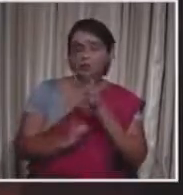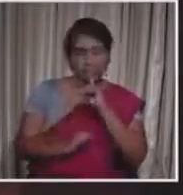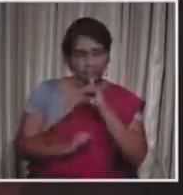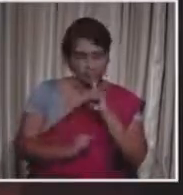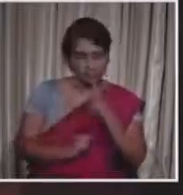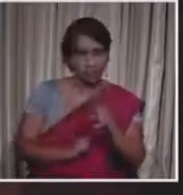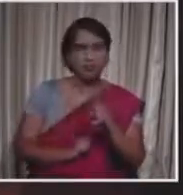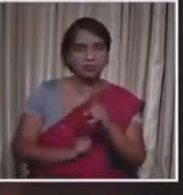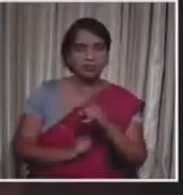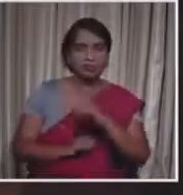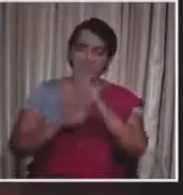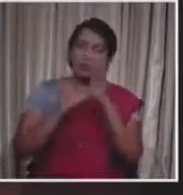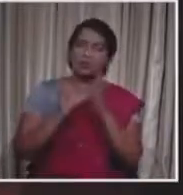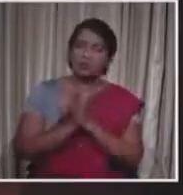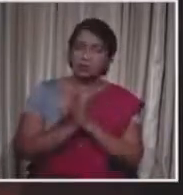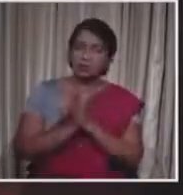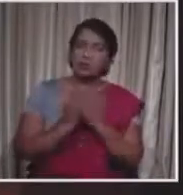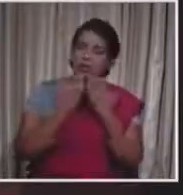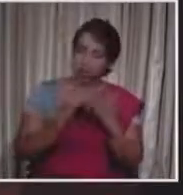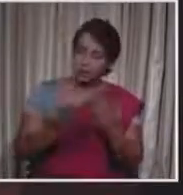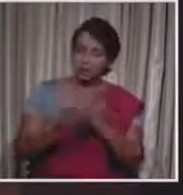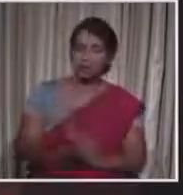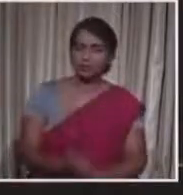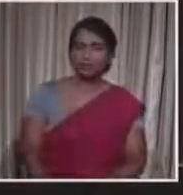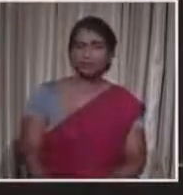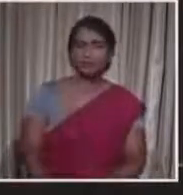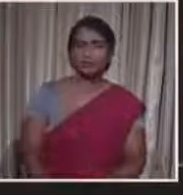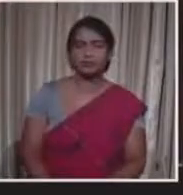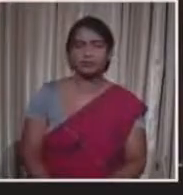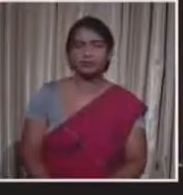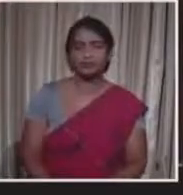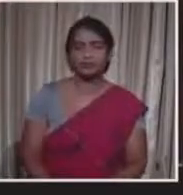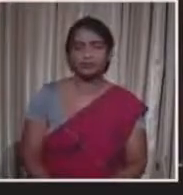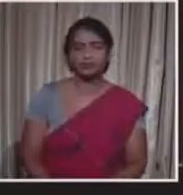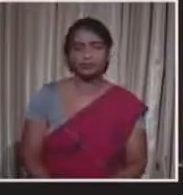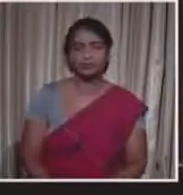ඔබ සියලු දෙනාටම ගේ ස්තුතිය පුද කර සිටිමි. ඔබ ස්තුතිය ගරු මන්ත්‍රීතුමනි.